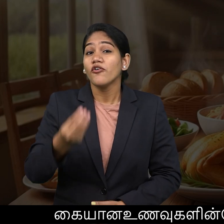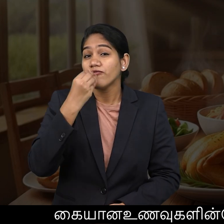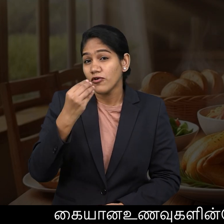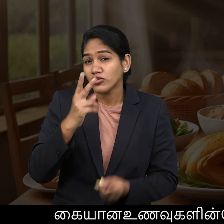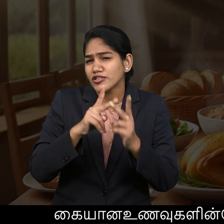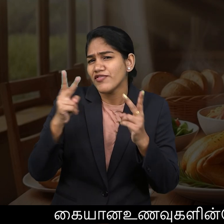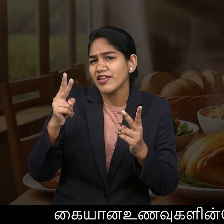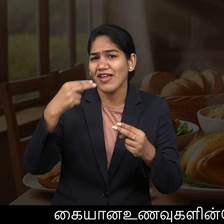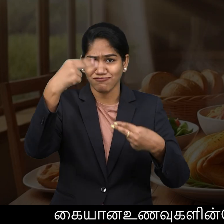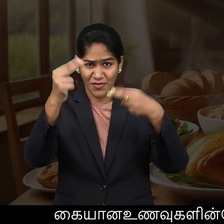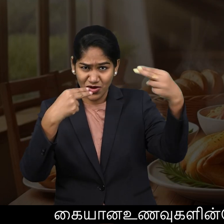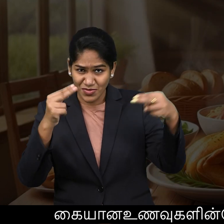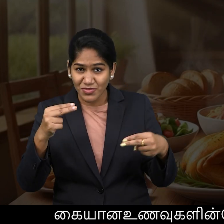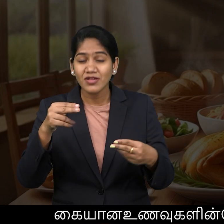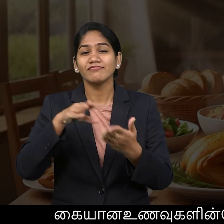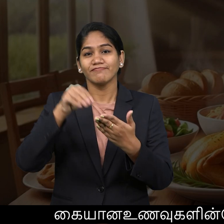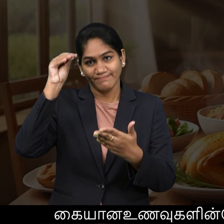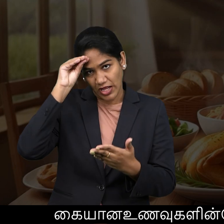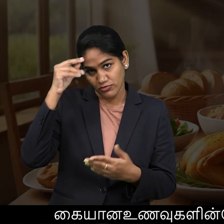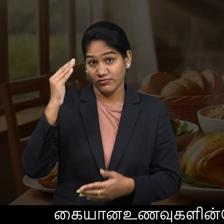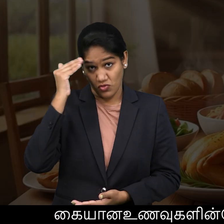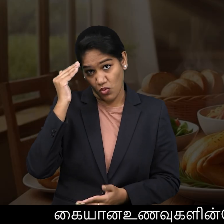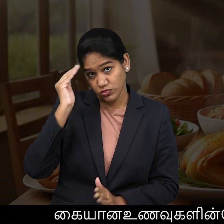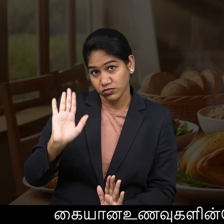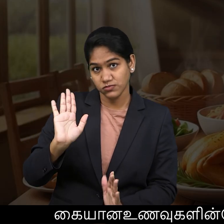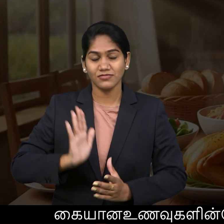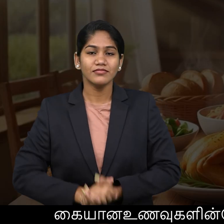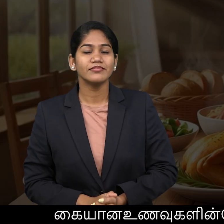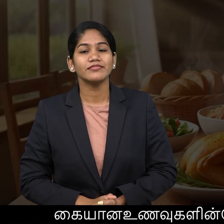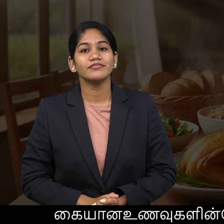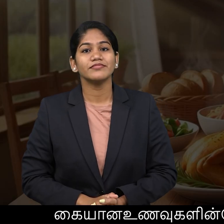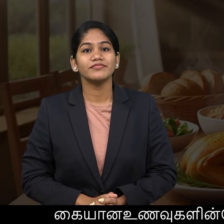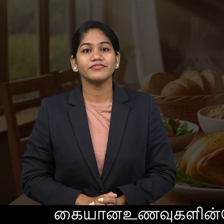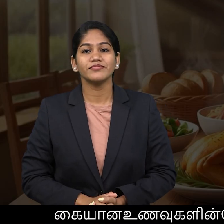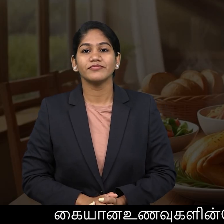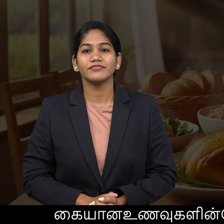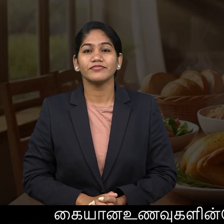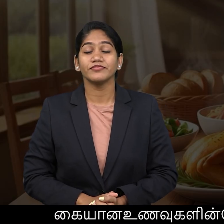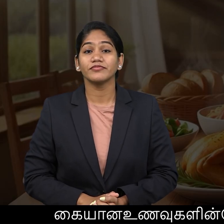நாம் உண்ணும் பல்வேறு வகையான உணவுகளின் பெயர்களை அறிந்து கொள்வீர்கள்.